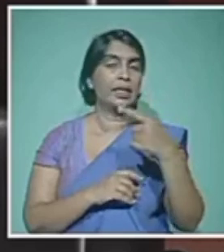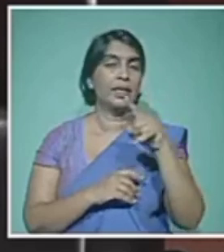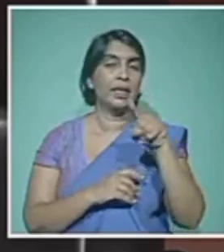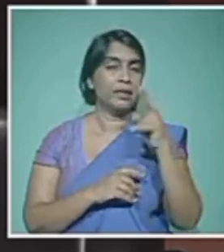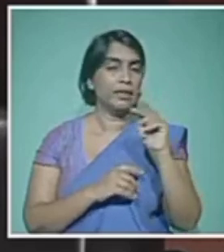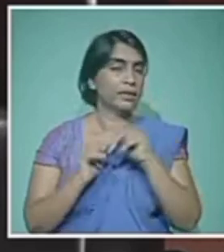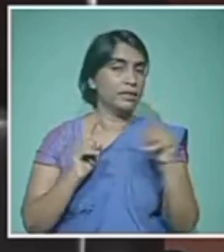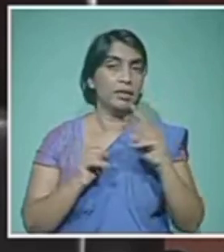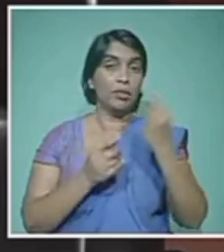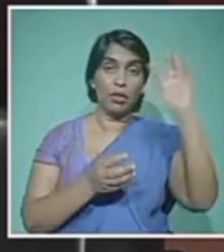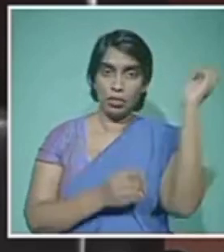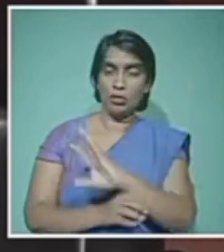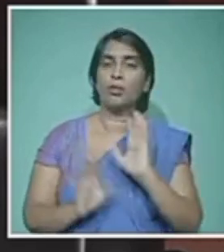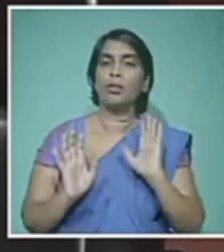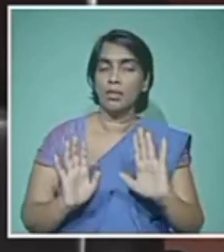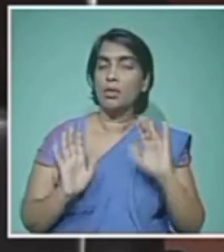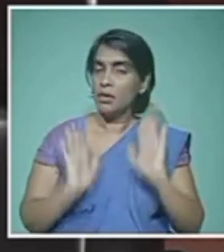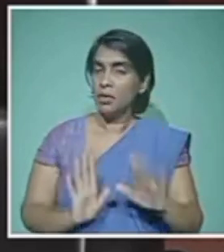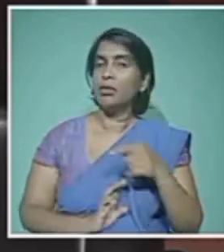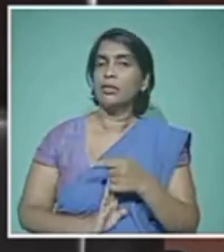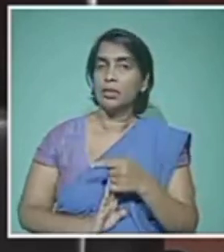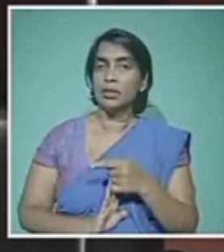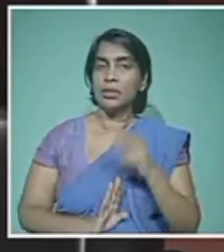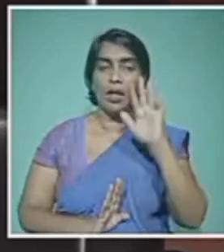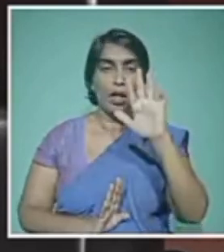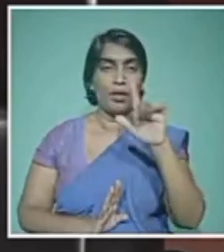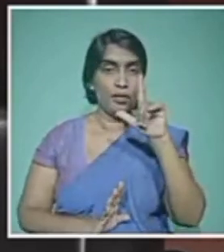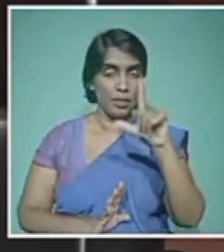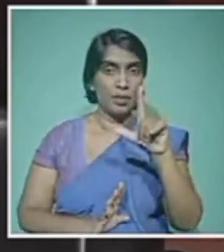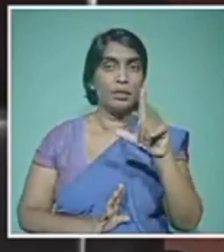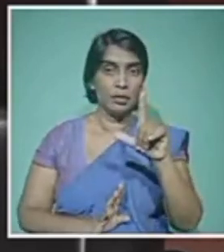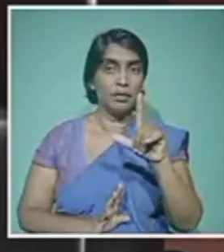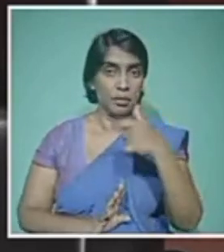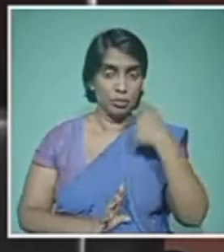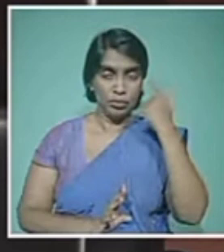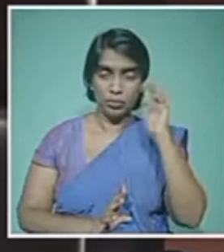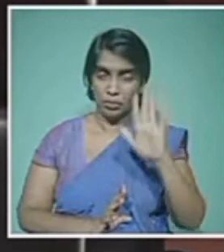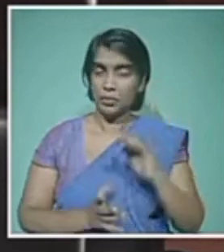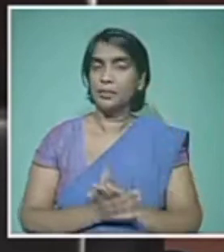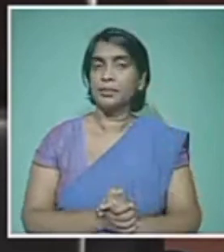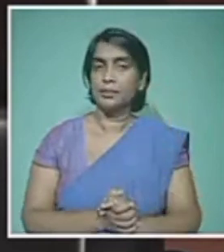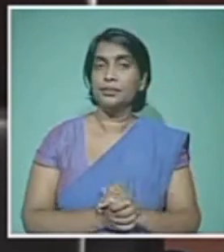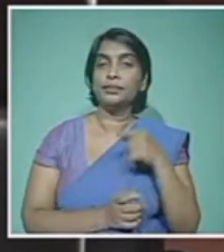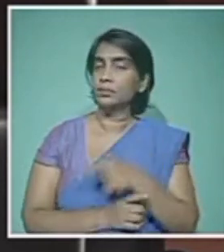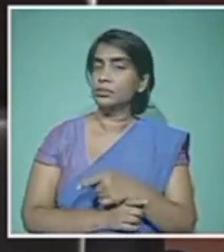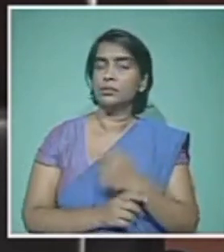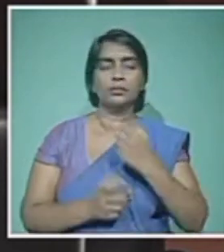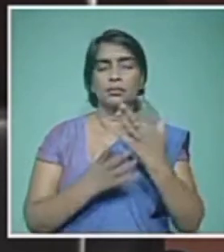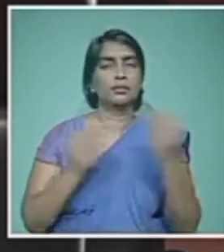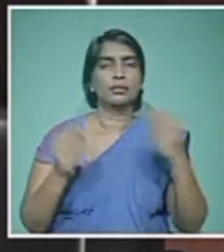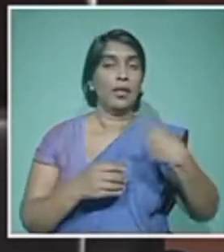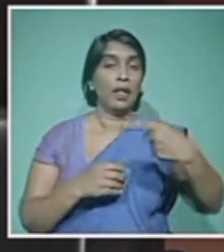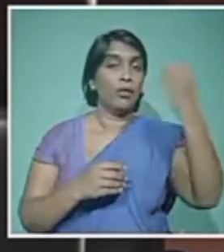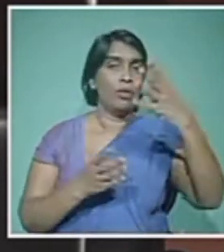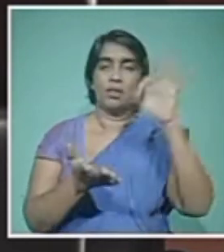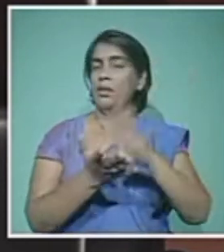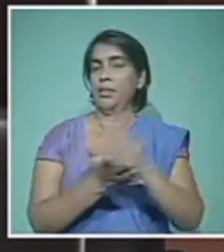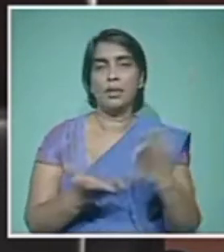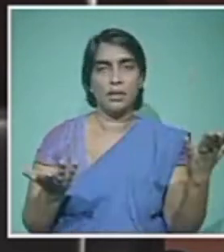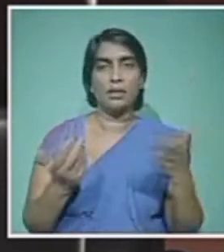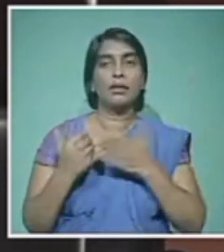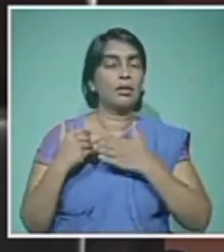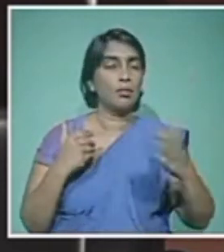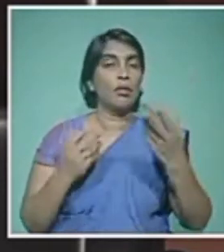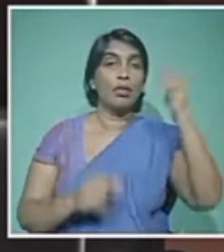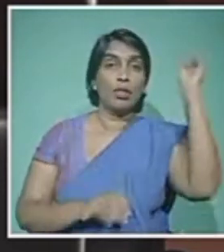අතර ඒ මුදල එන්න ඕන නමුත් 97 යාපුව ආණ්ඩුව මේක අපි දැනගන්න ඕන මේක අවශ්‍ය කෙරුවා දින ගානේ දැම්මනේ එතකොට ඒ